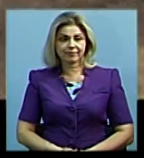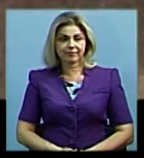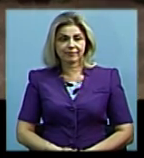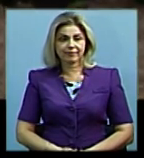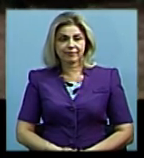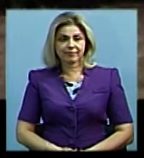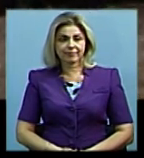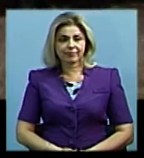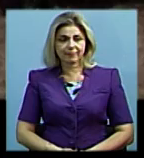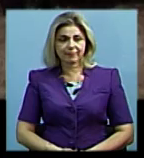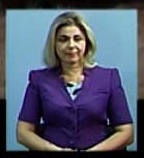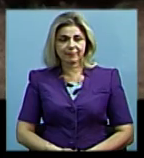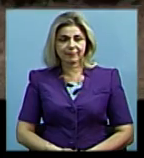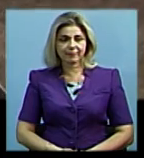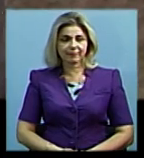чотирьох. Красава!